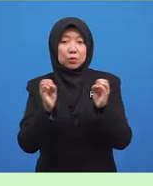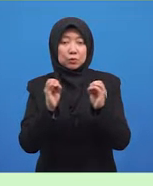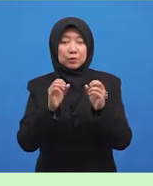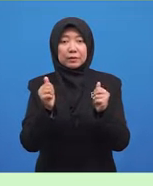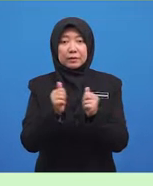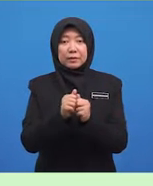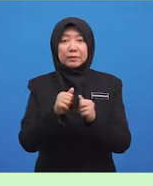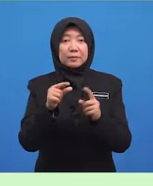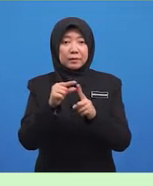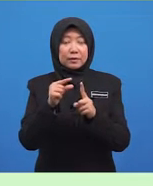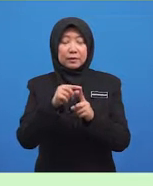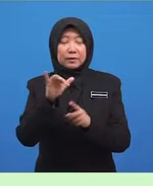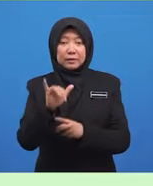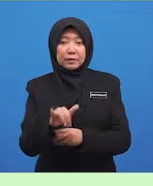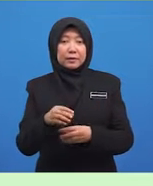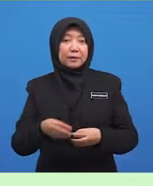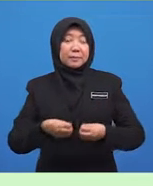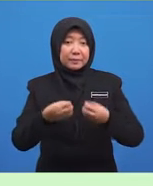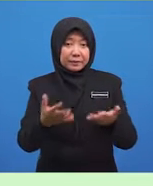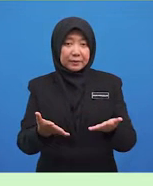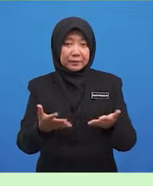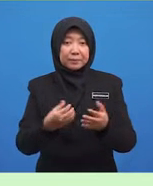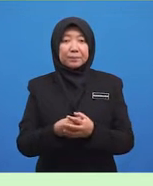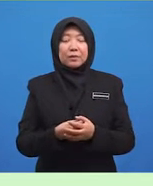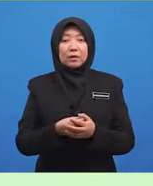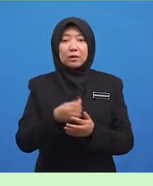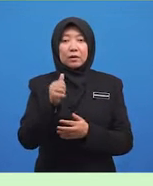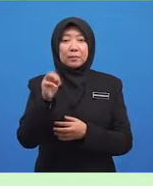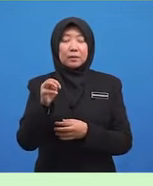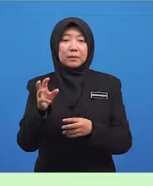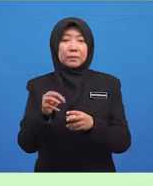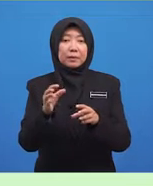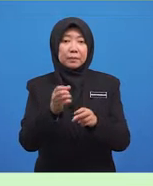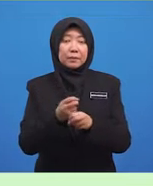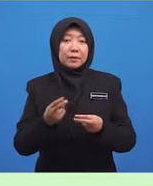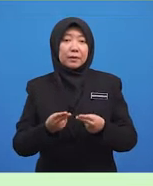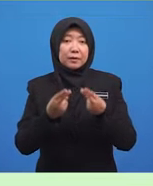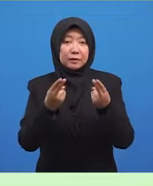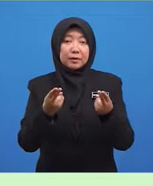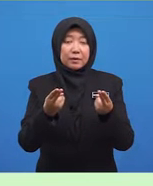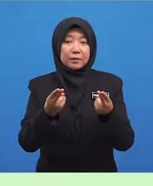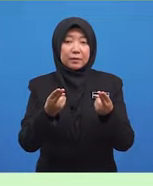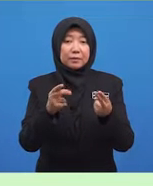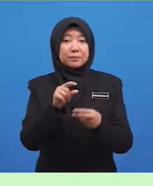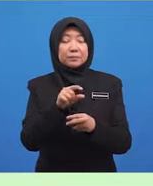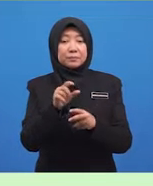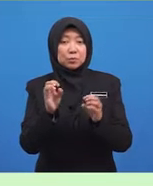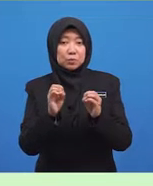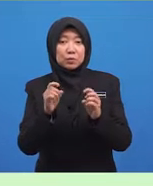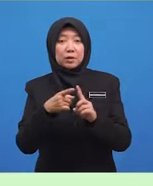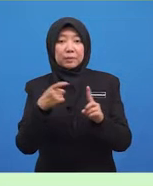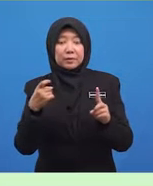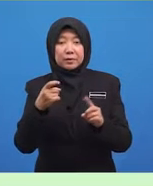yang diberi. Ayat pertama, Amin mendapat hadiah daripada